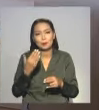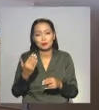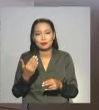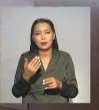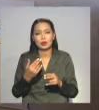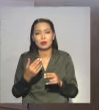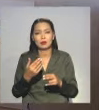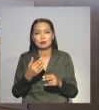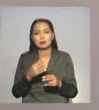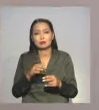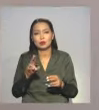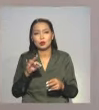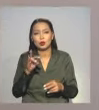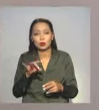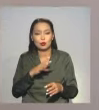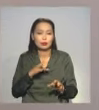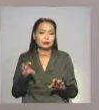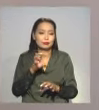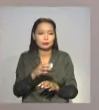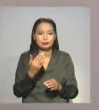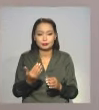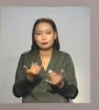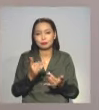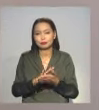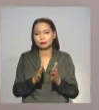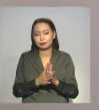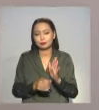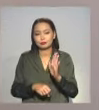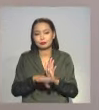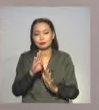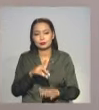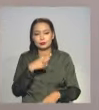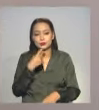екеуінің де жағдайы жақсы. Отаға дейінгі жағдайым өтсе менің халім нашар болды.